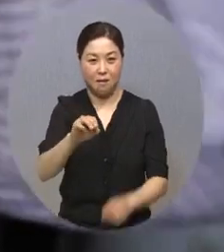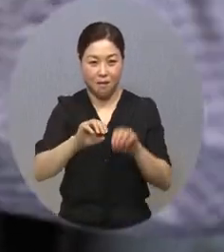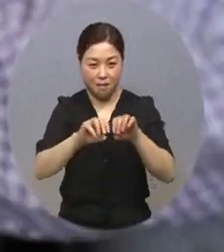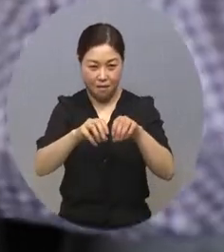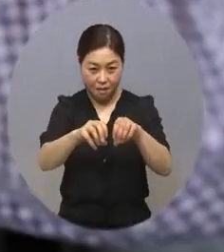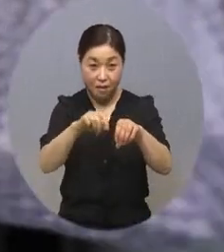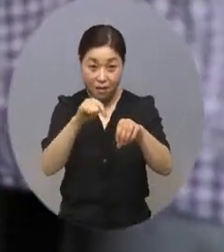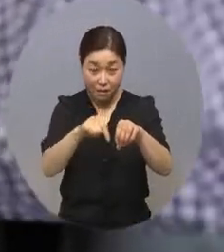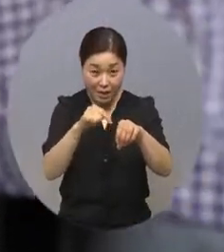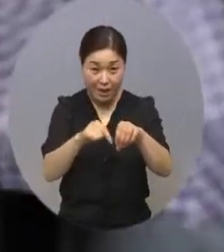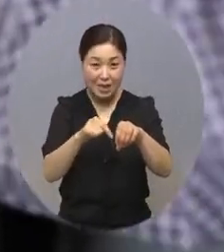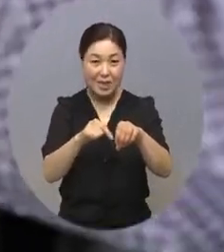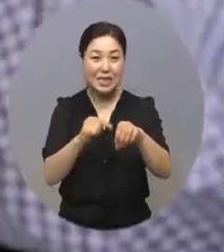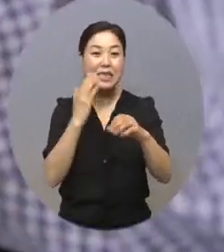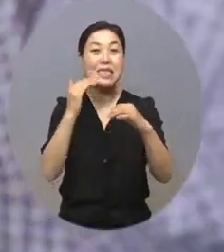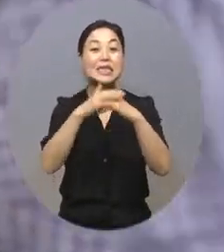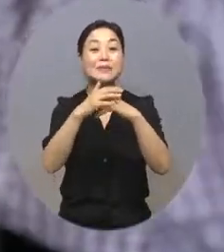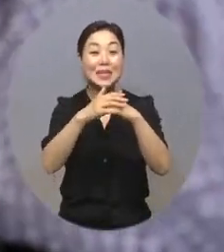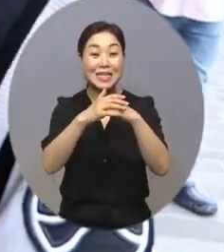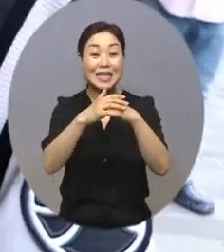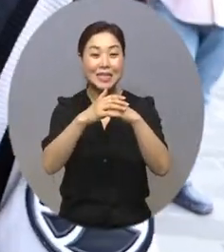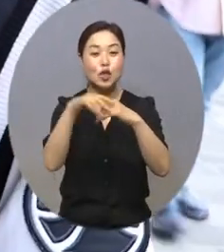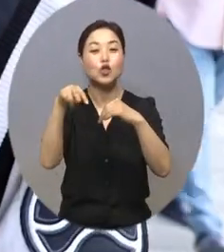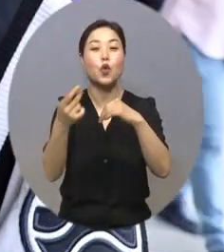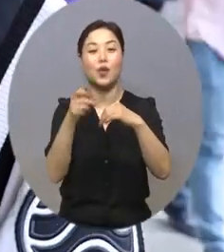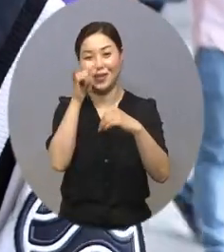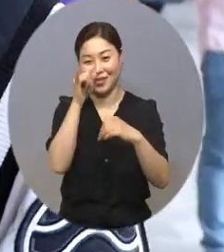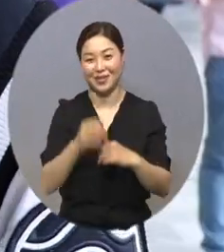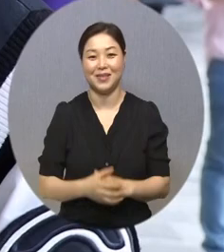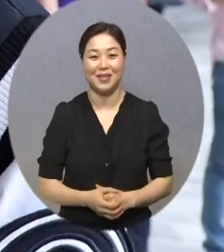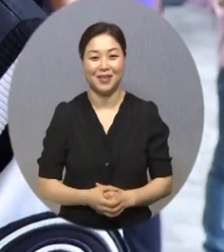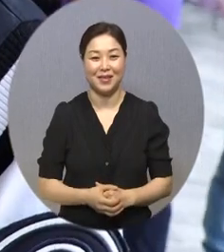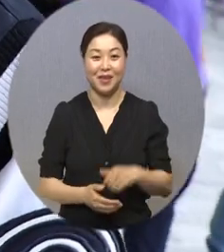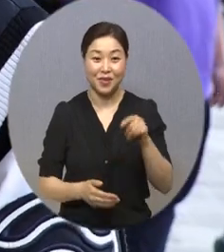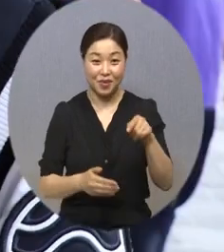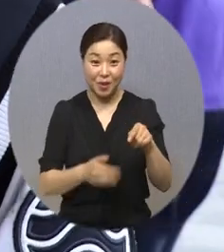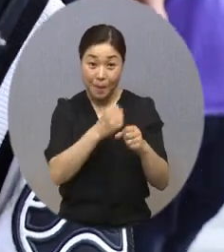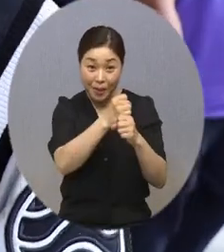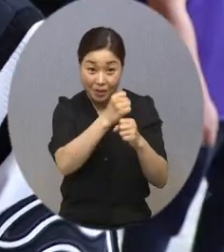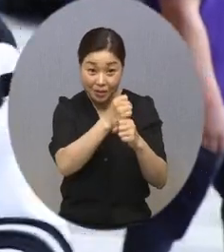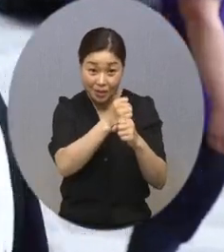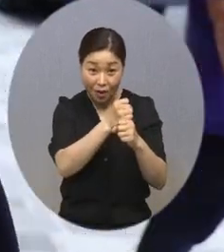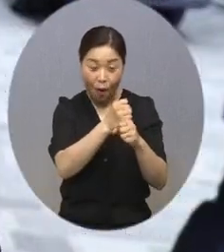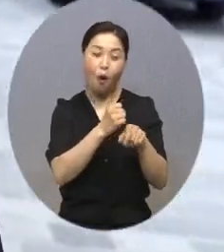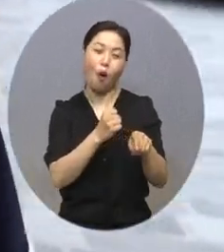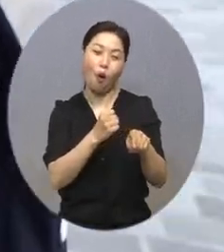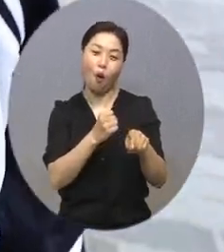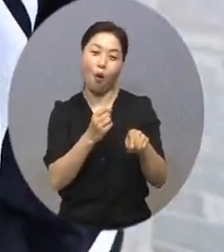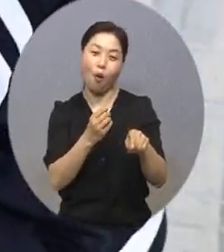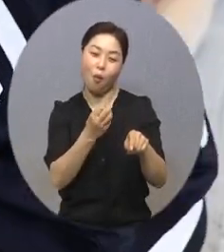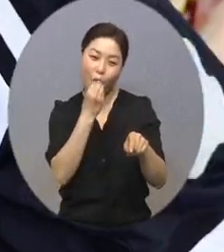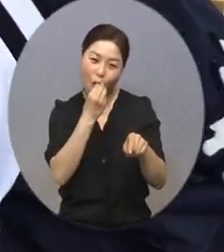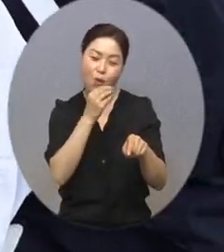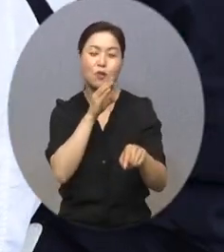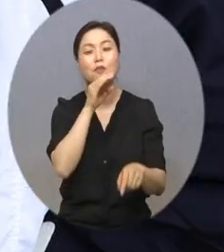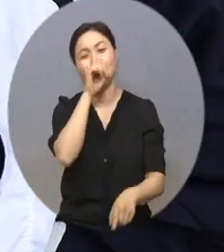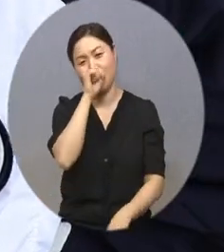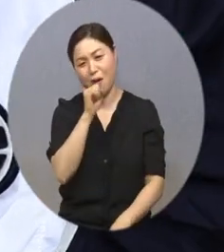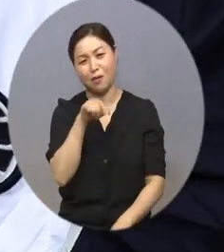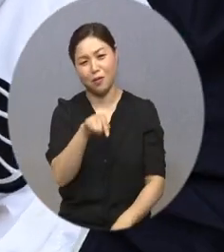어떠 라구요 되게 바로 많은 것도 다는 가능 그렇죠 그래서 시장이 좋아요 그래서 아 밤 모모